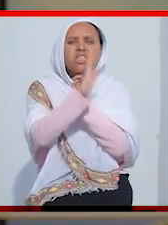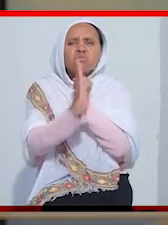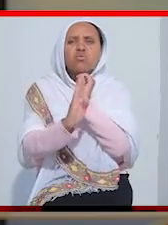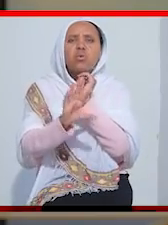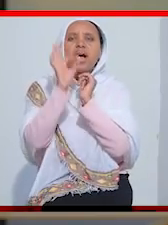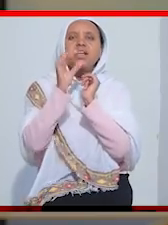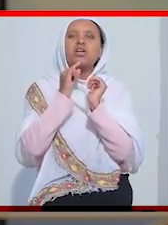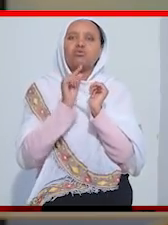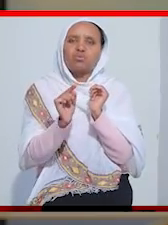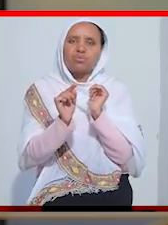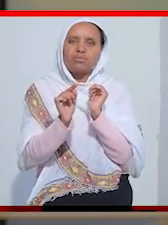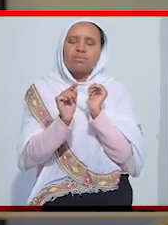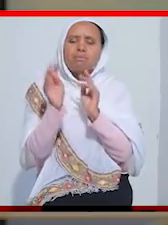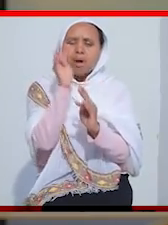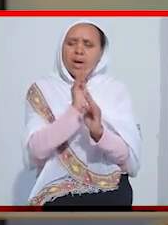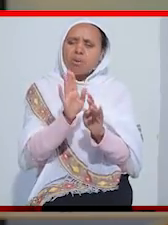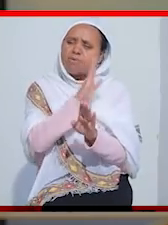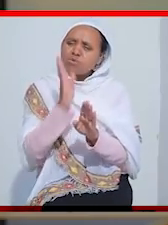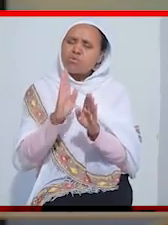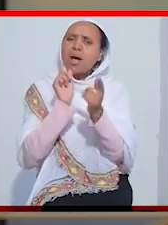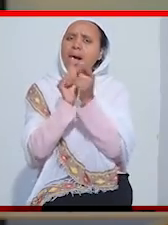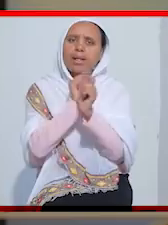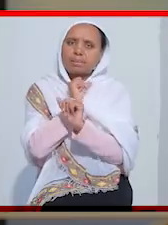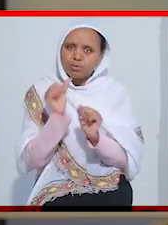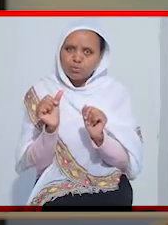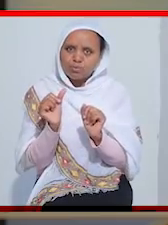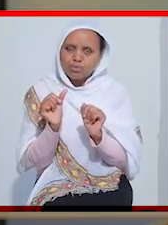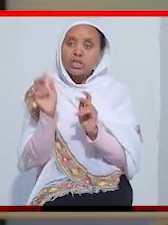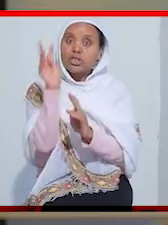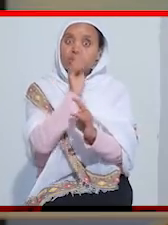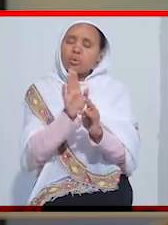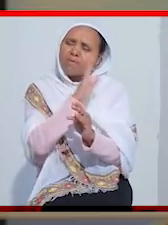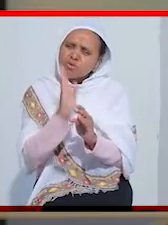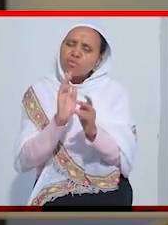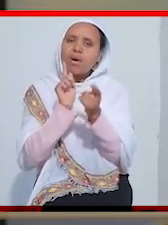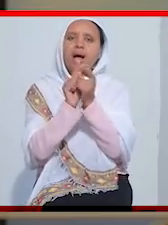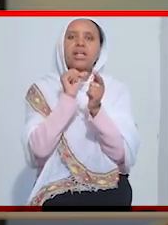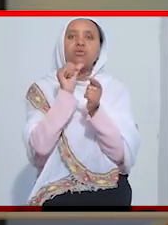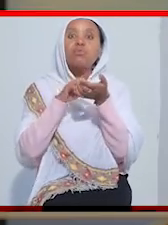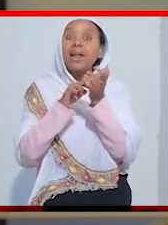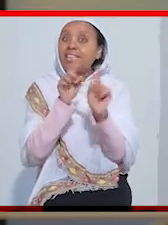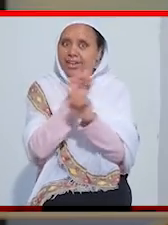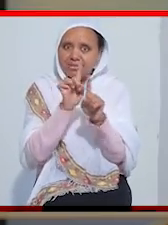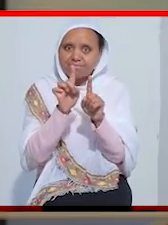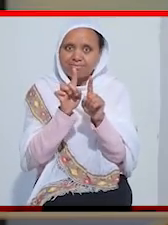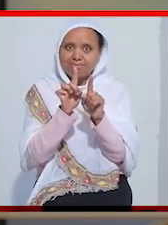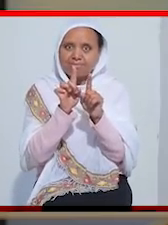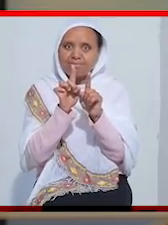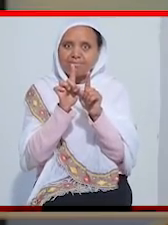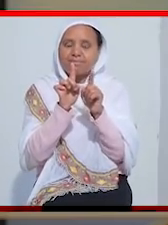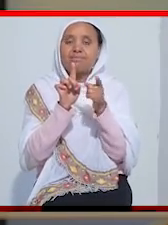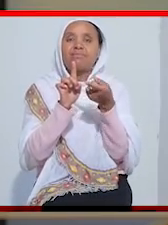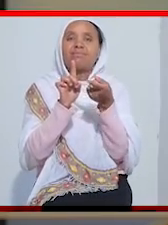ፈተናው ፈጽሞ ያገኛችሁም መከራው ፈጽሞ አይገጥማችሁም ችግሩ ፈጽሞ አያገኛችሁም እያላቸው